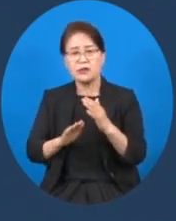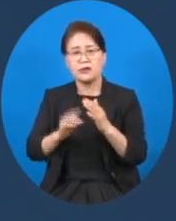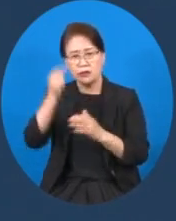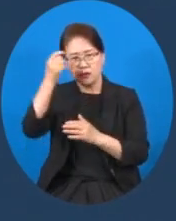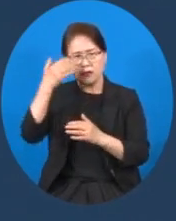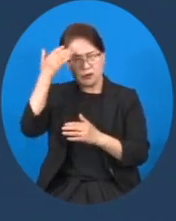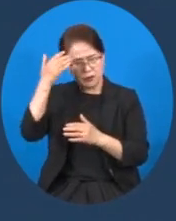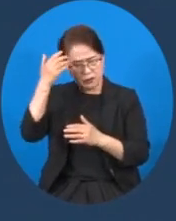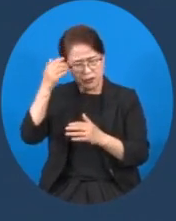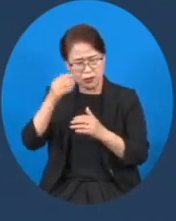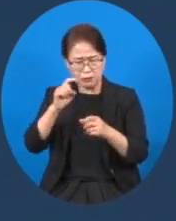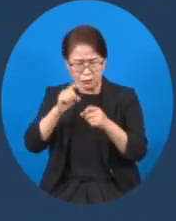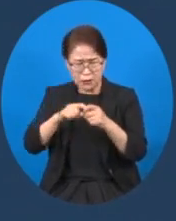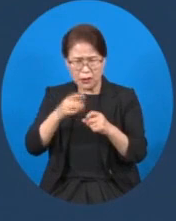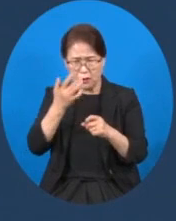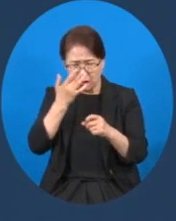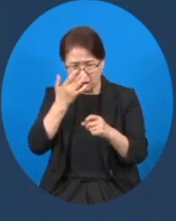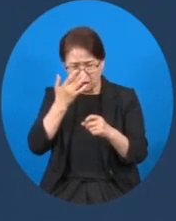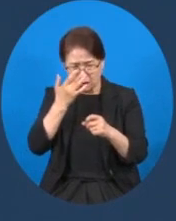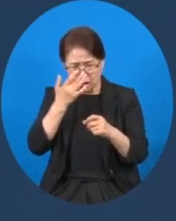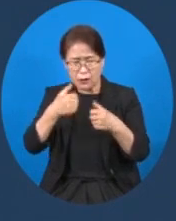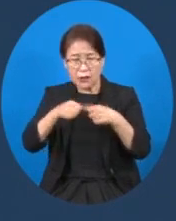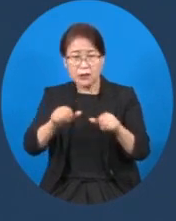영적인 엔트로피의 법칙을 깨뜨리고